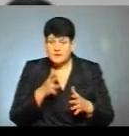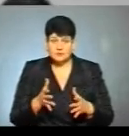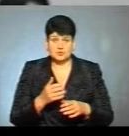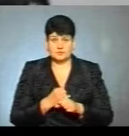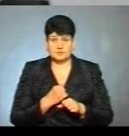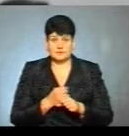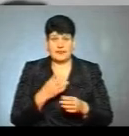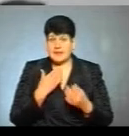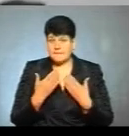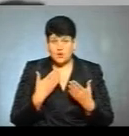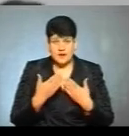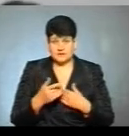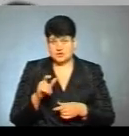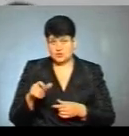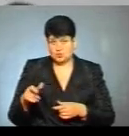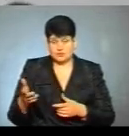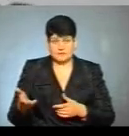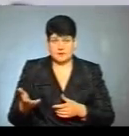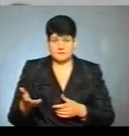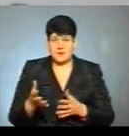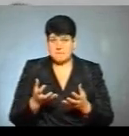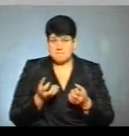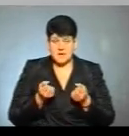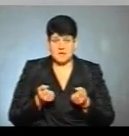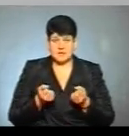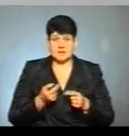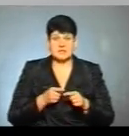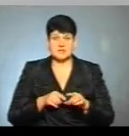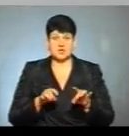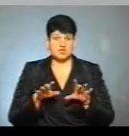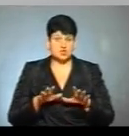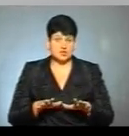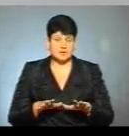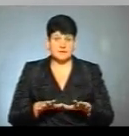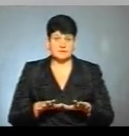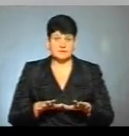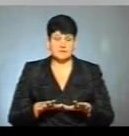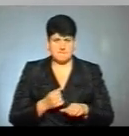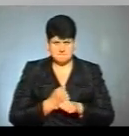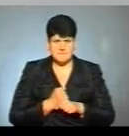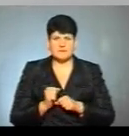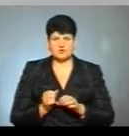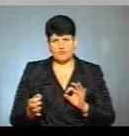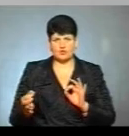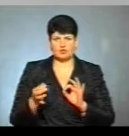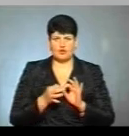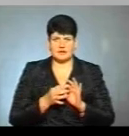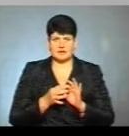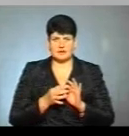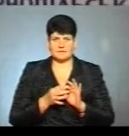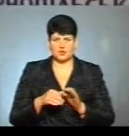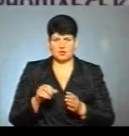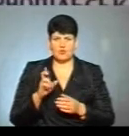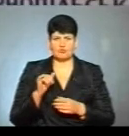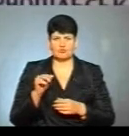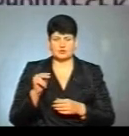поступати, не порадившись з людьми, прийняти таке рішення, щоб примусово доєднати до